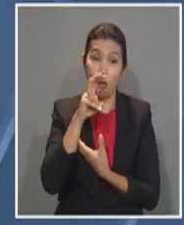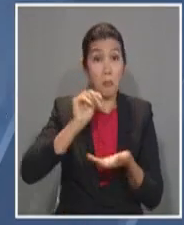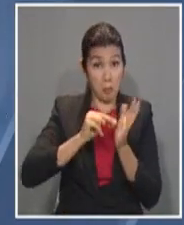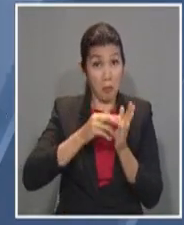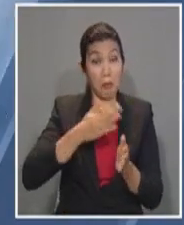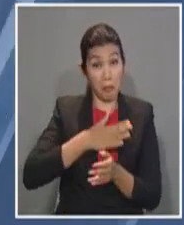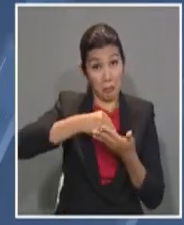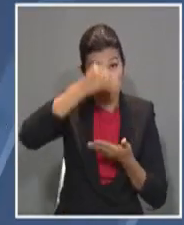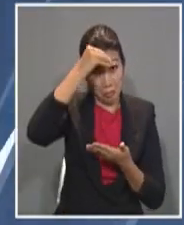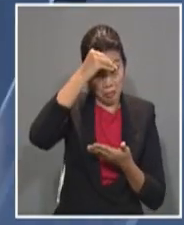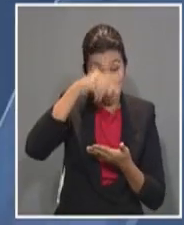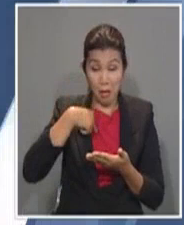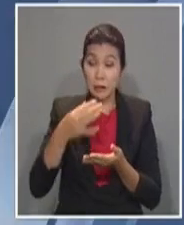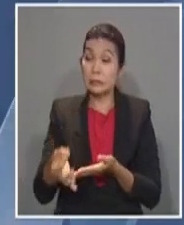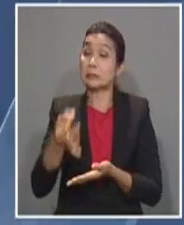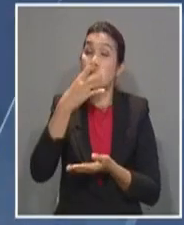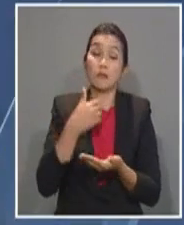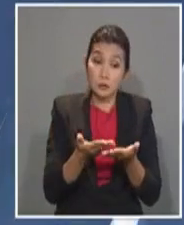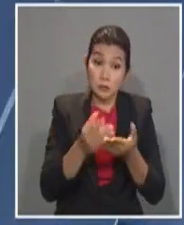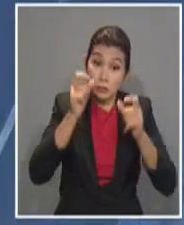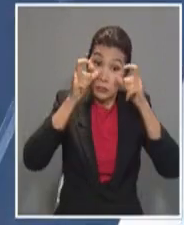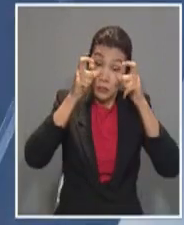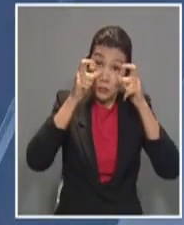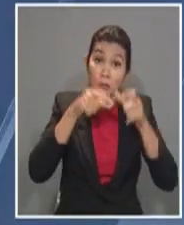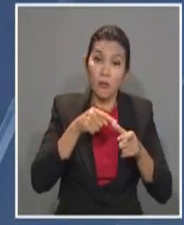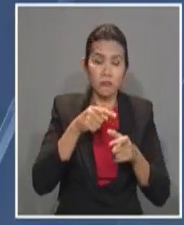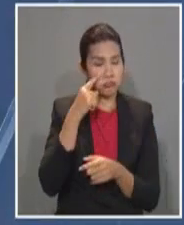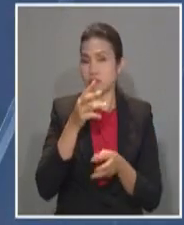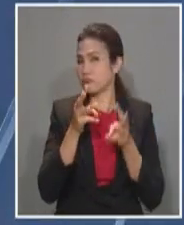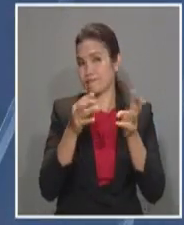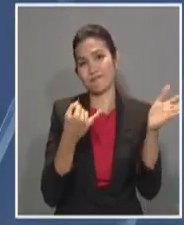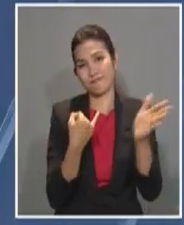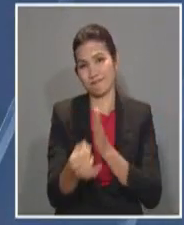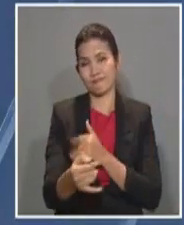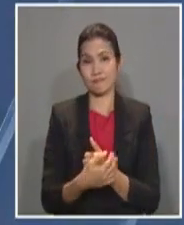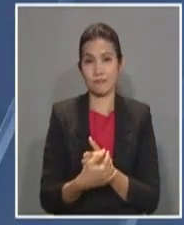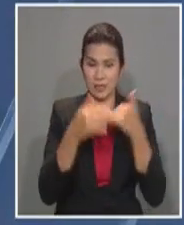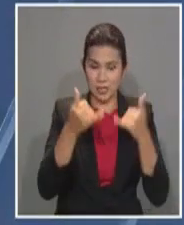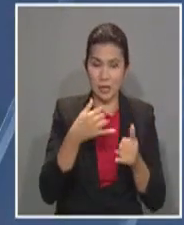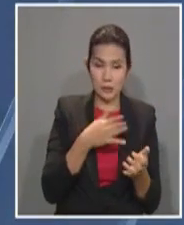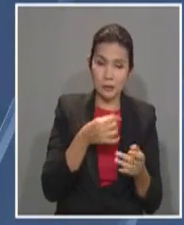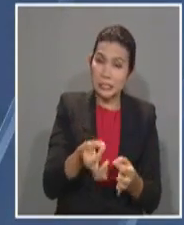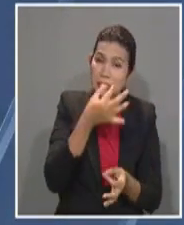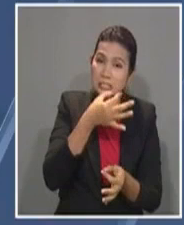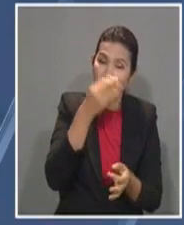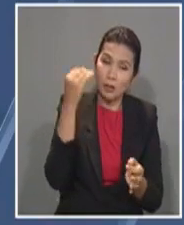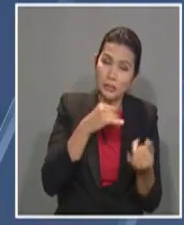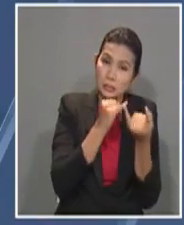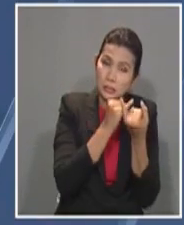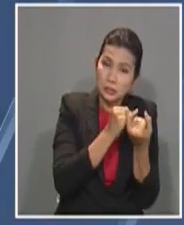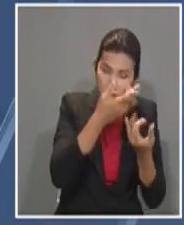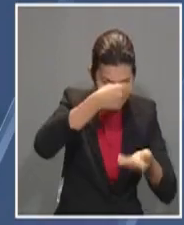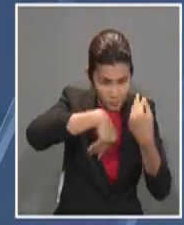าเพื่อให้อ่านหนังสือได้ ค่ะจากผู้เสพ ที่ผิดมาก จากผู้เสพก็กล้าว่าเป็นผู้ขายเพราะว่าครอบครัวเ